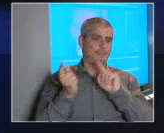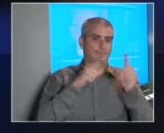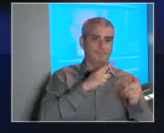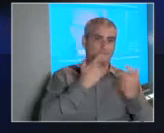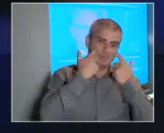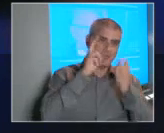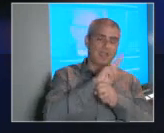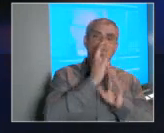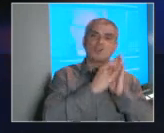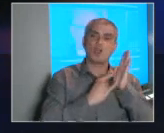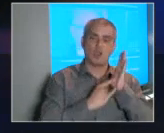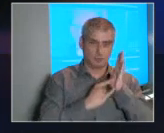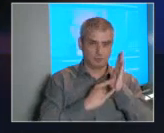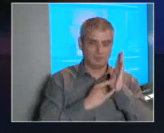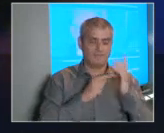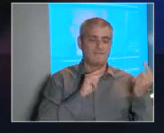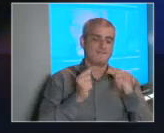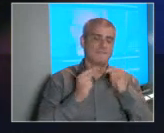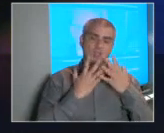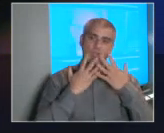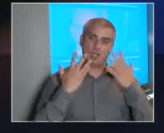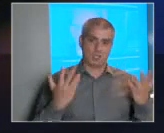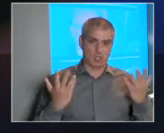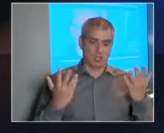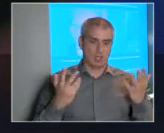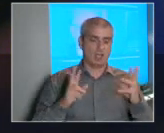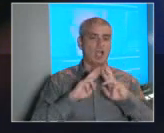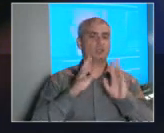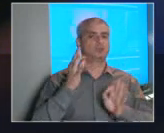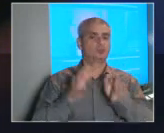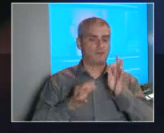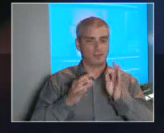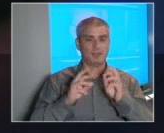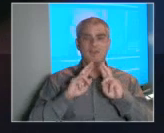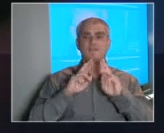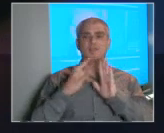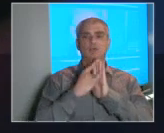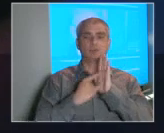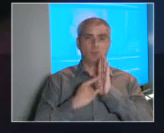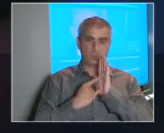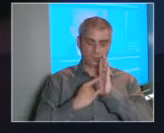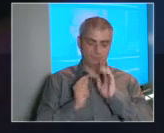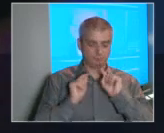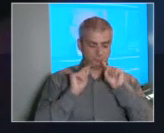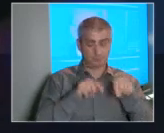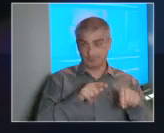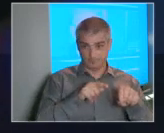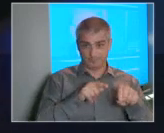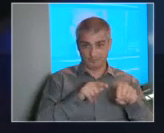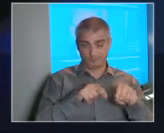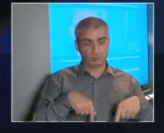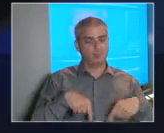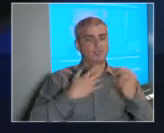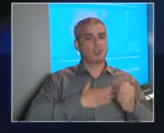מערכת אכיפת החוק, והוויכוח הגדול שבין הרשות השופטת והרשות המחוקקת שמגיע לשיא